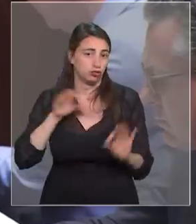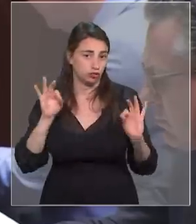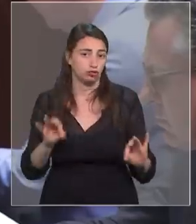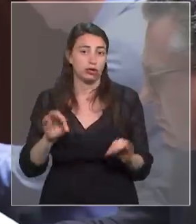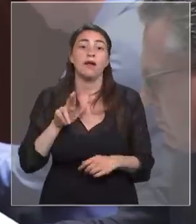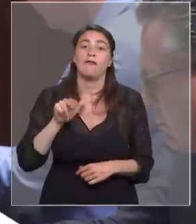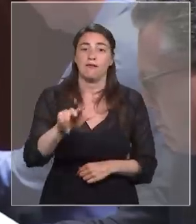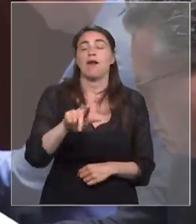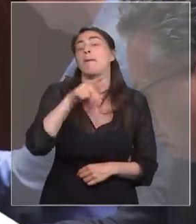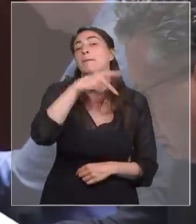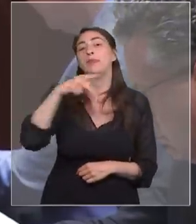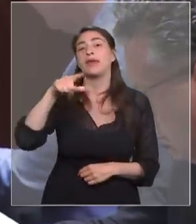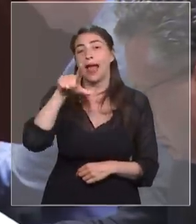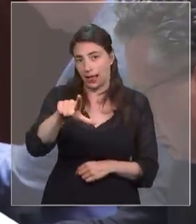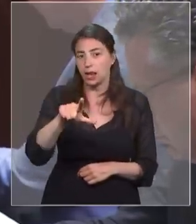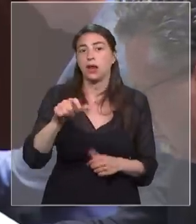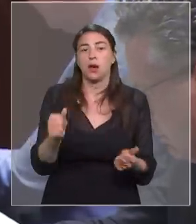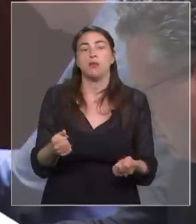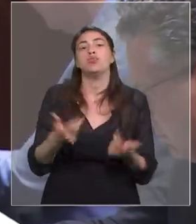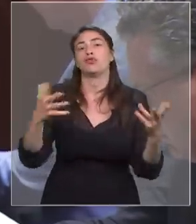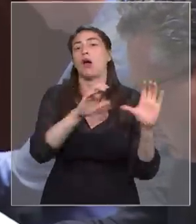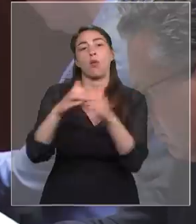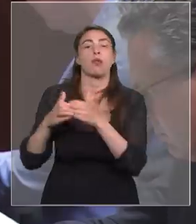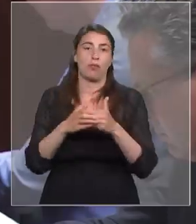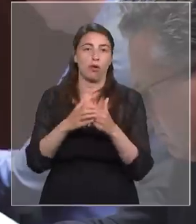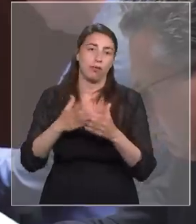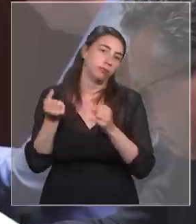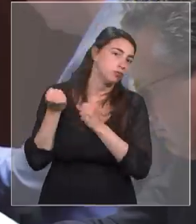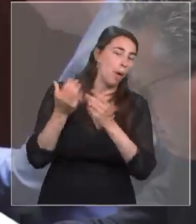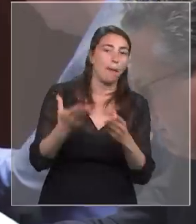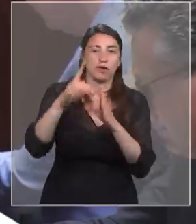été déposée transpartisane à la rentrée, qui interdira